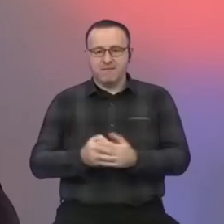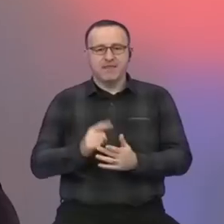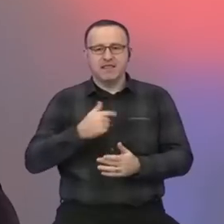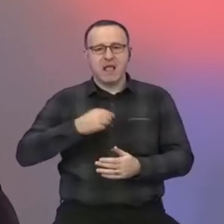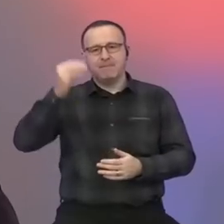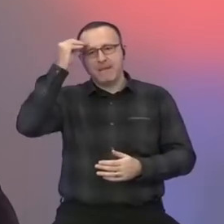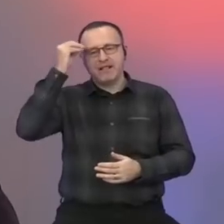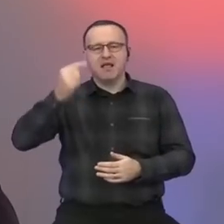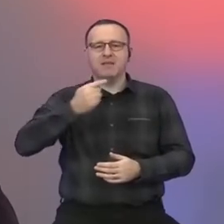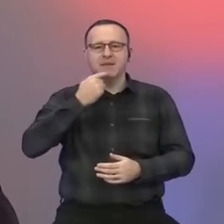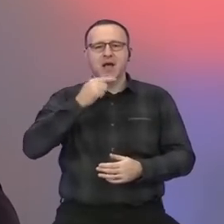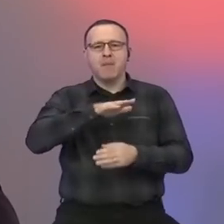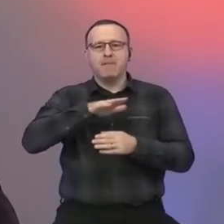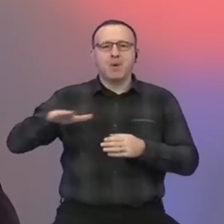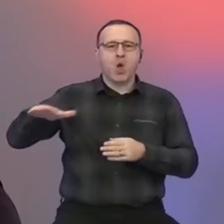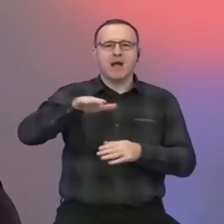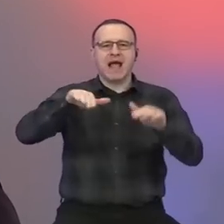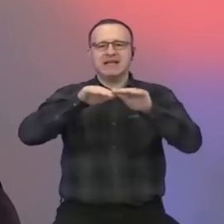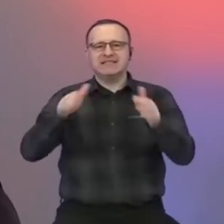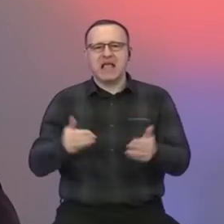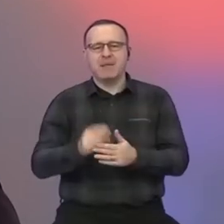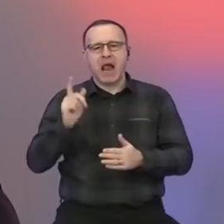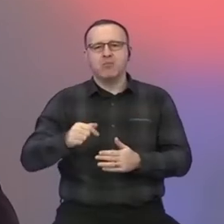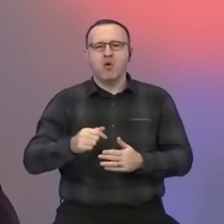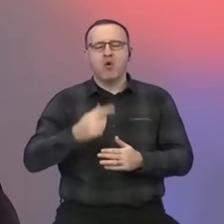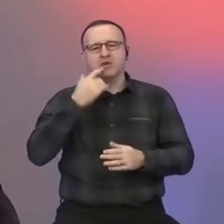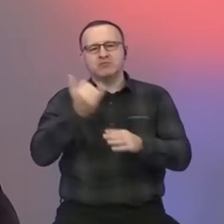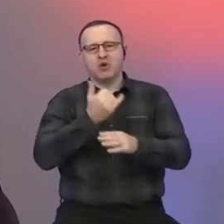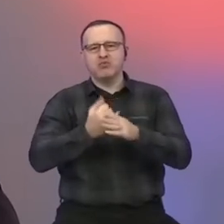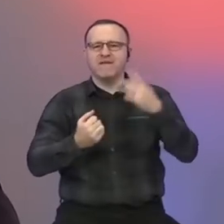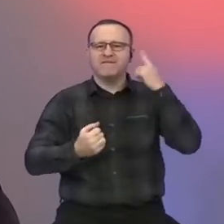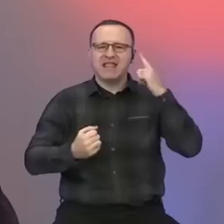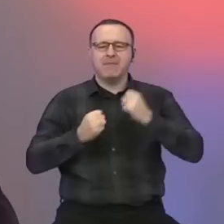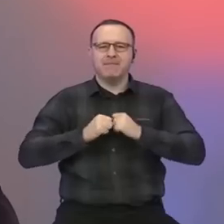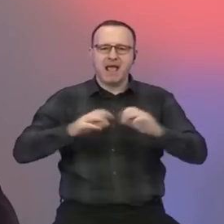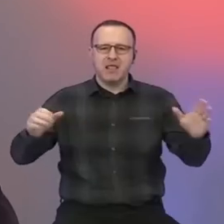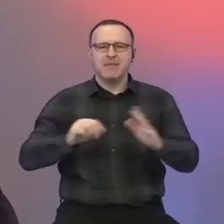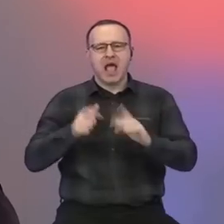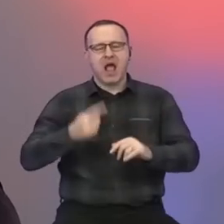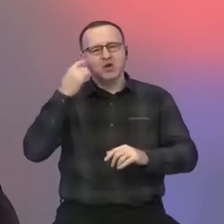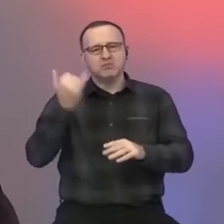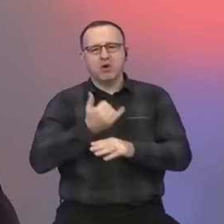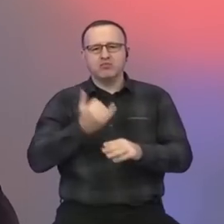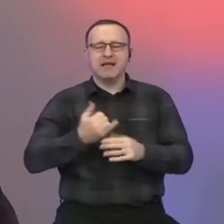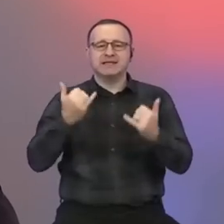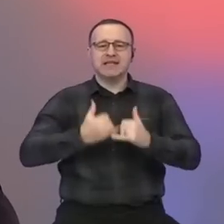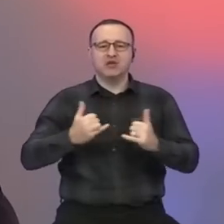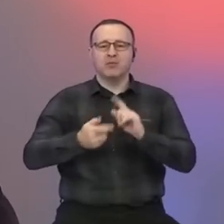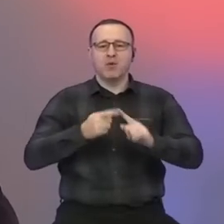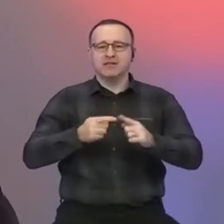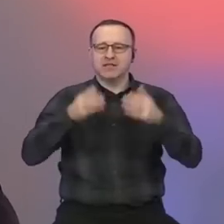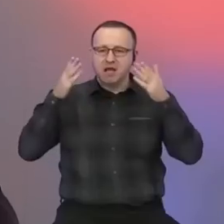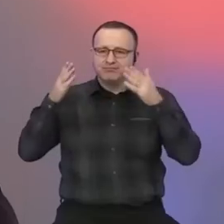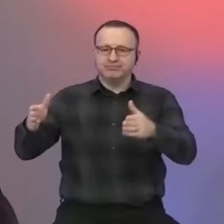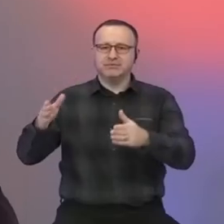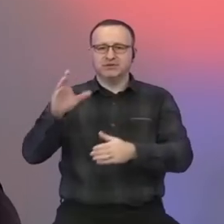či spochybňovanie vedy počas pandémie, ale aj na spochybňovanie zahranično-politickej orientácie Slovenska, nášho členstva v Európskej